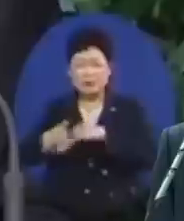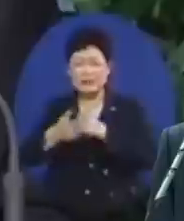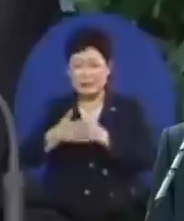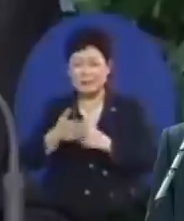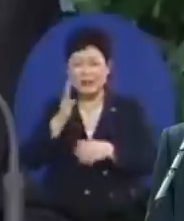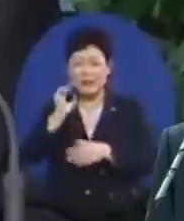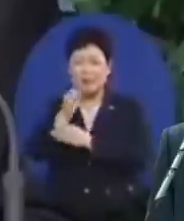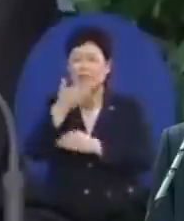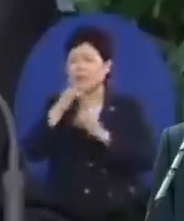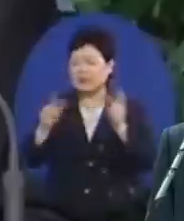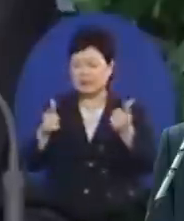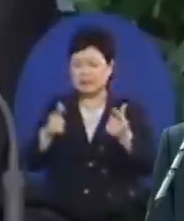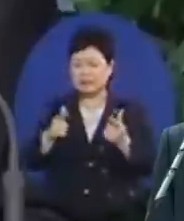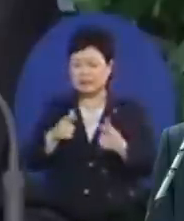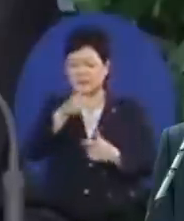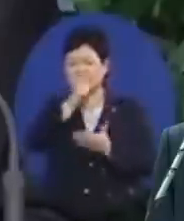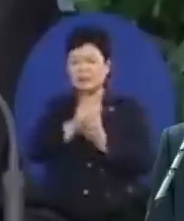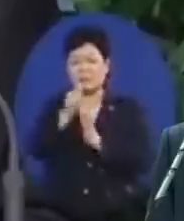타락 안 했을 것인데